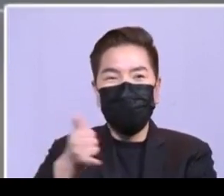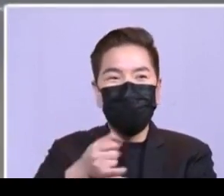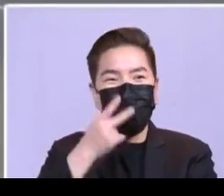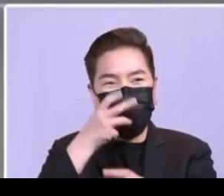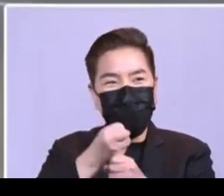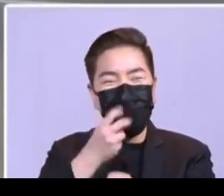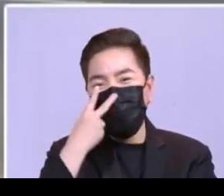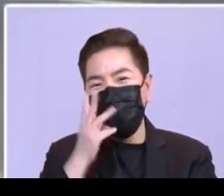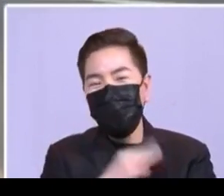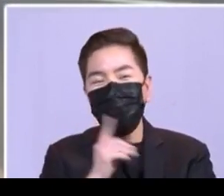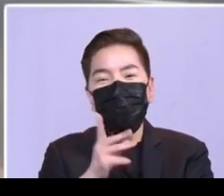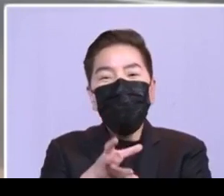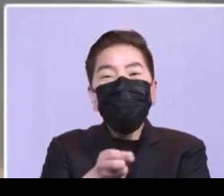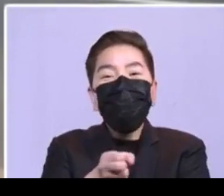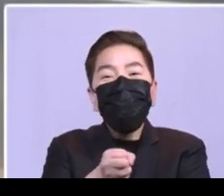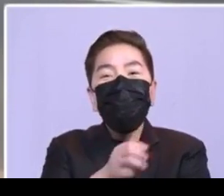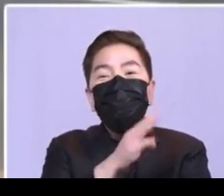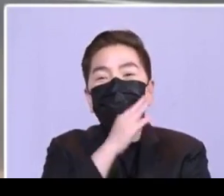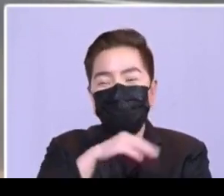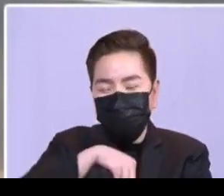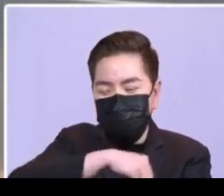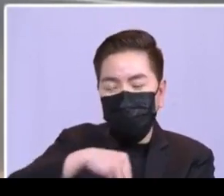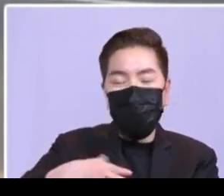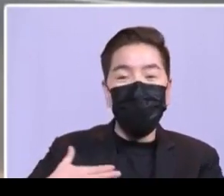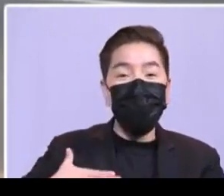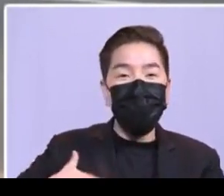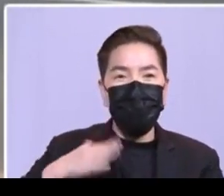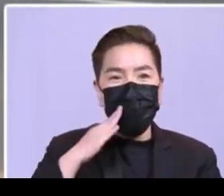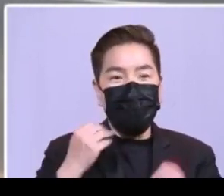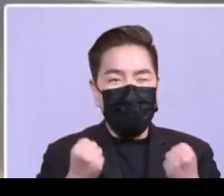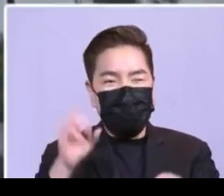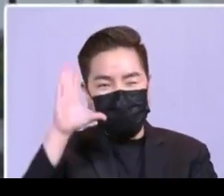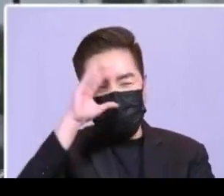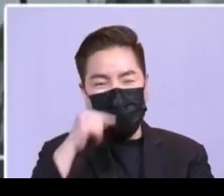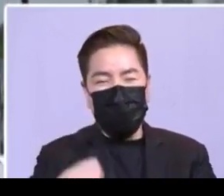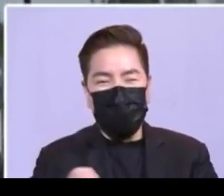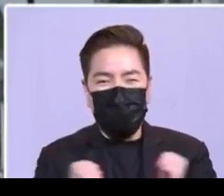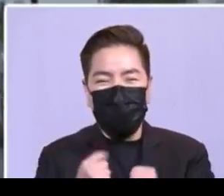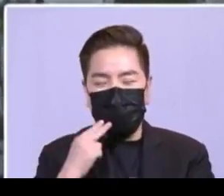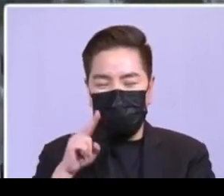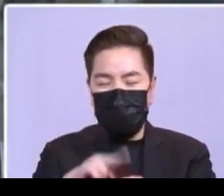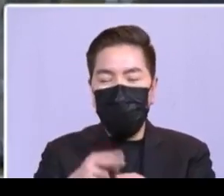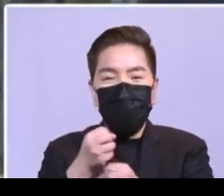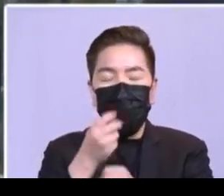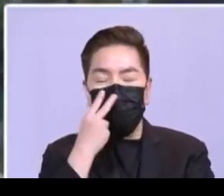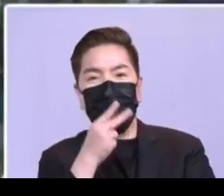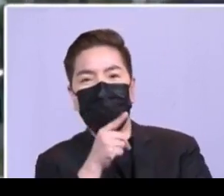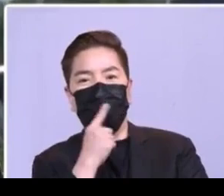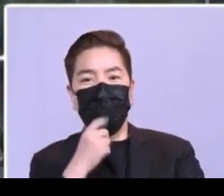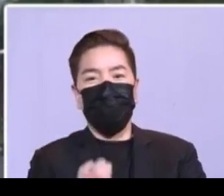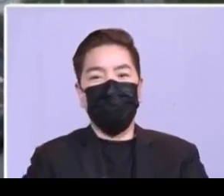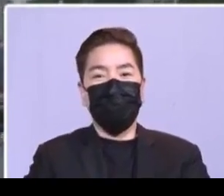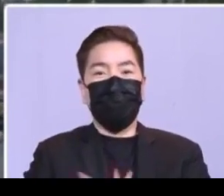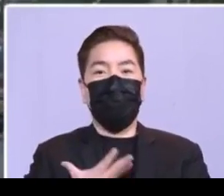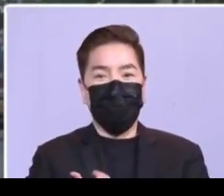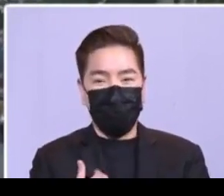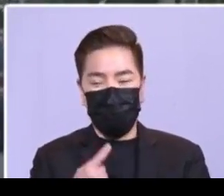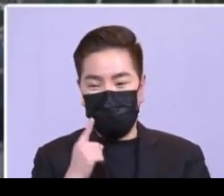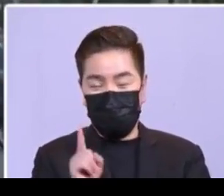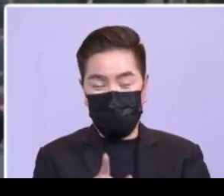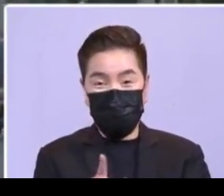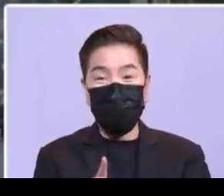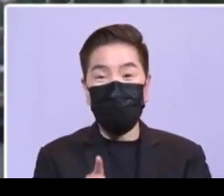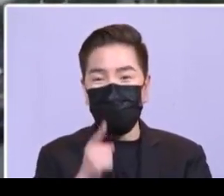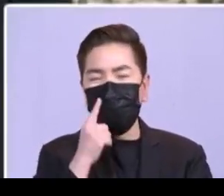ข้างบนน่ะเป็นหุ่นฮะ เป็นหุ่นฮะ ขับมากลางคืนนี่ก ็ไปนั่งอยู่ข้างบน มองเห็นหุ่นตัวนี้ก็น่ากลัวเหมือนกัน ก็แอบหลอนๆอยู่เ